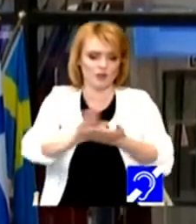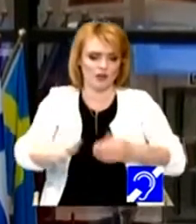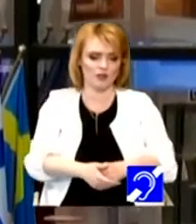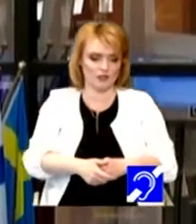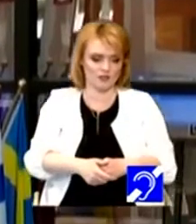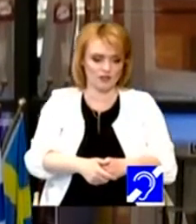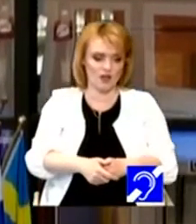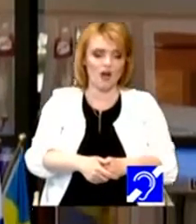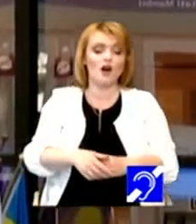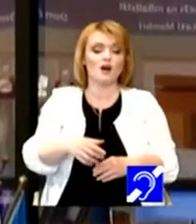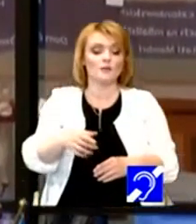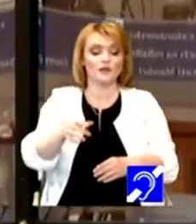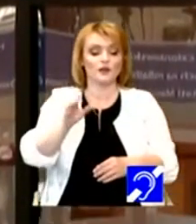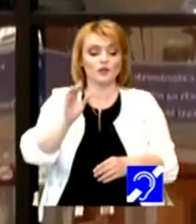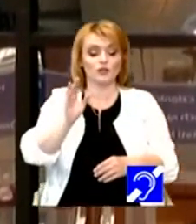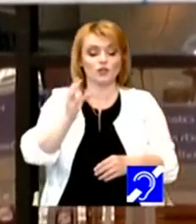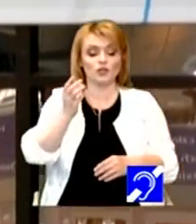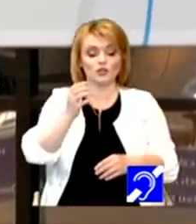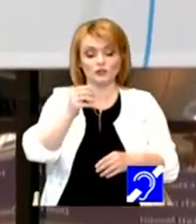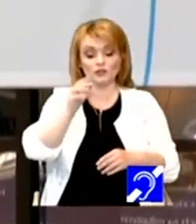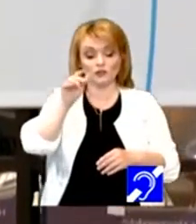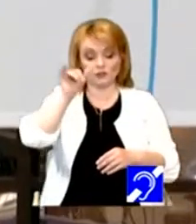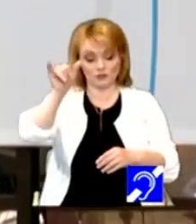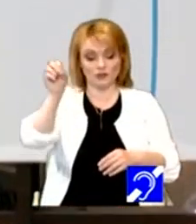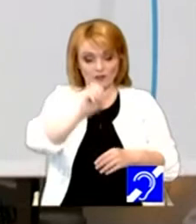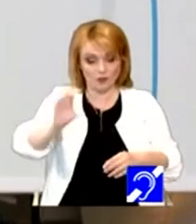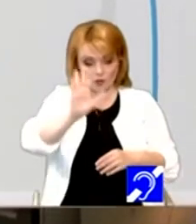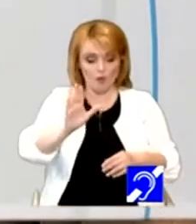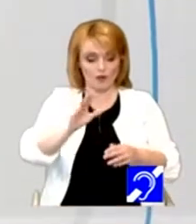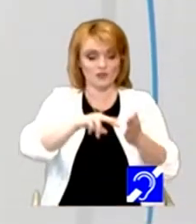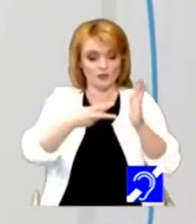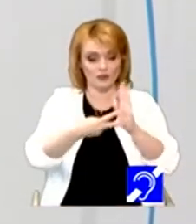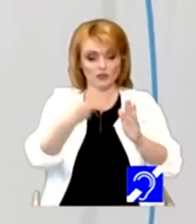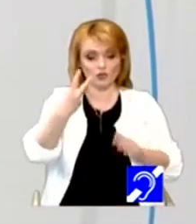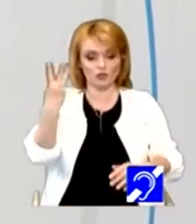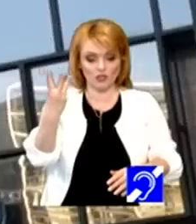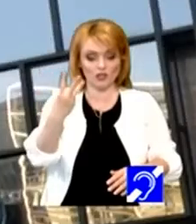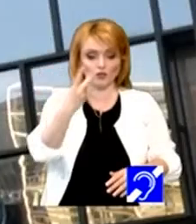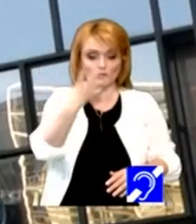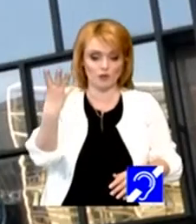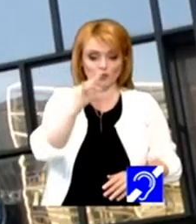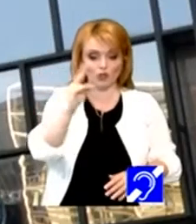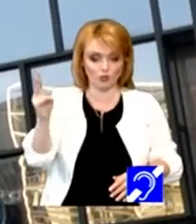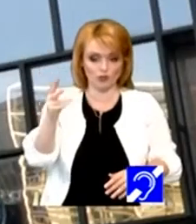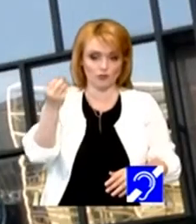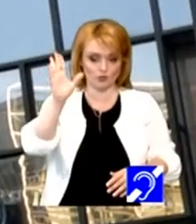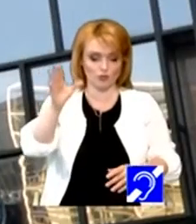fie acordat Republicii Moldova la summitul Consiliului European programat pentru 23-24